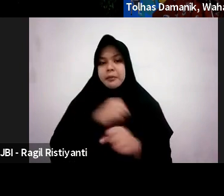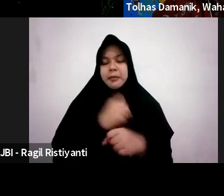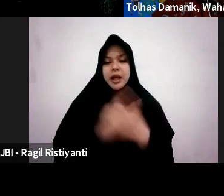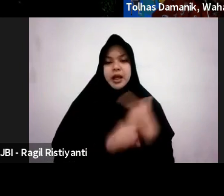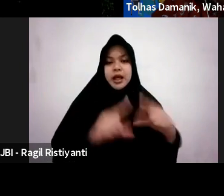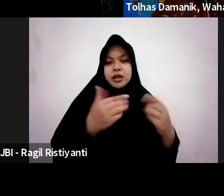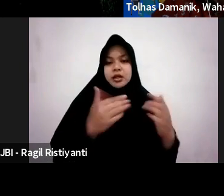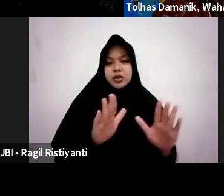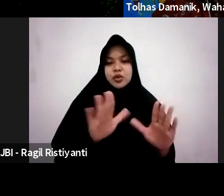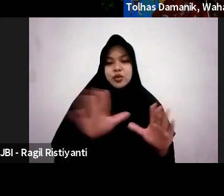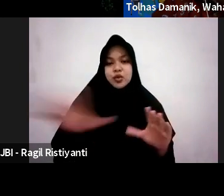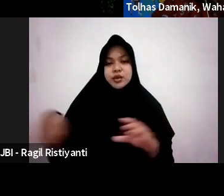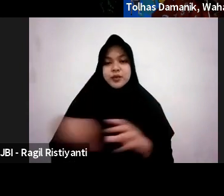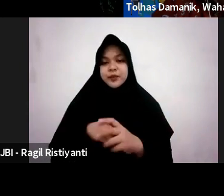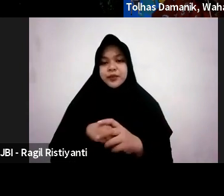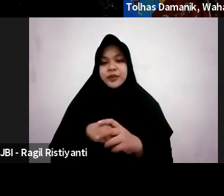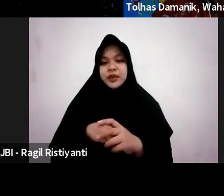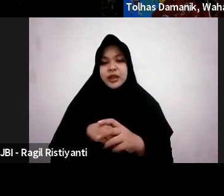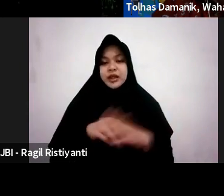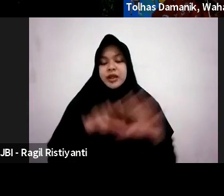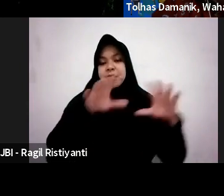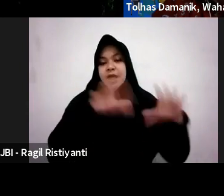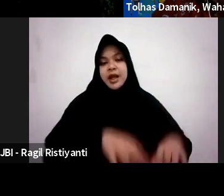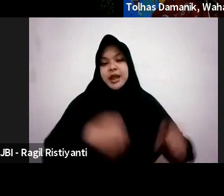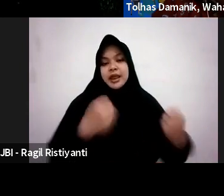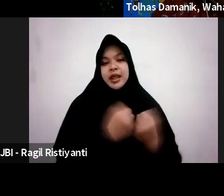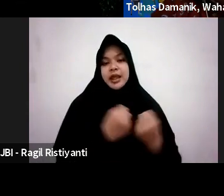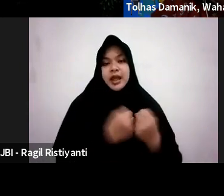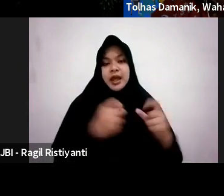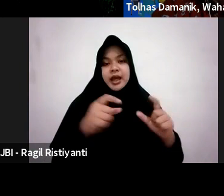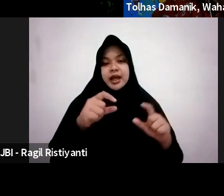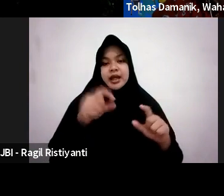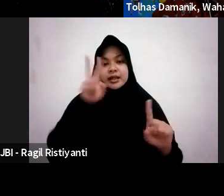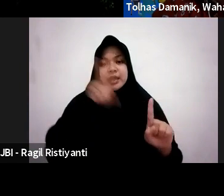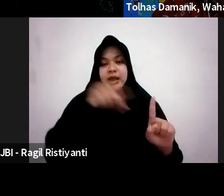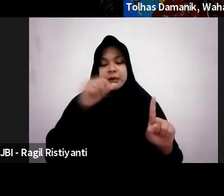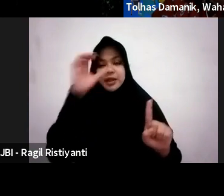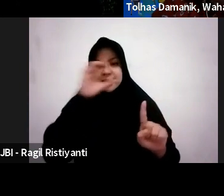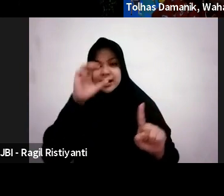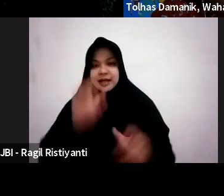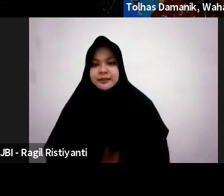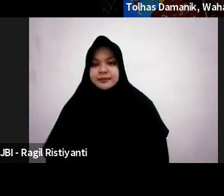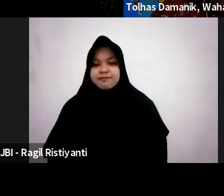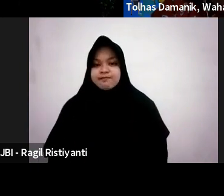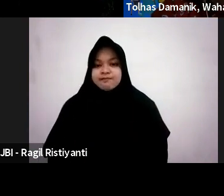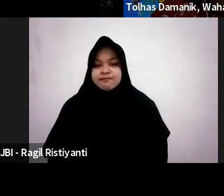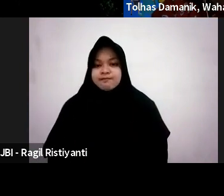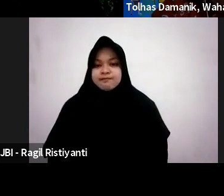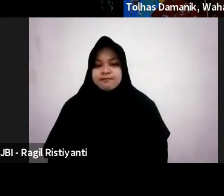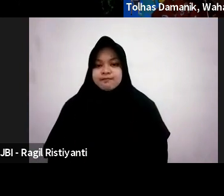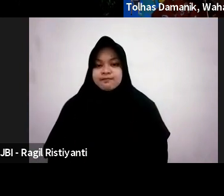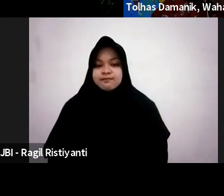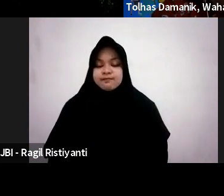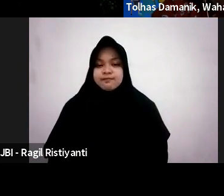tersinggung saya melontarkan tantangan stigma dan dan cara pandang ini telah salah apa tindakan-tindakan ditonton